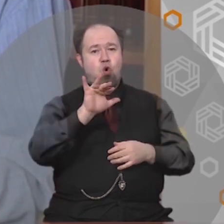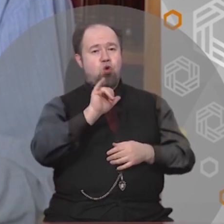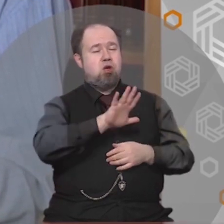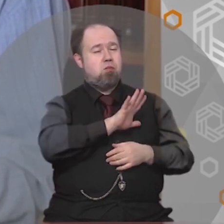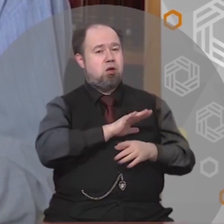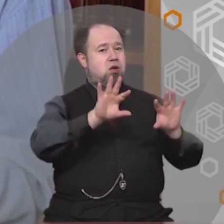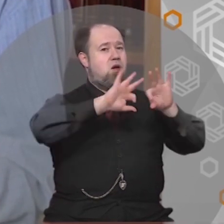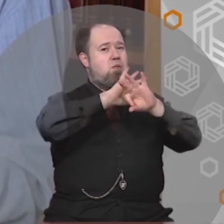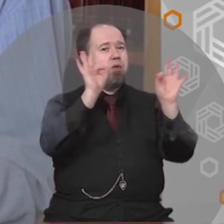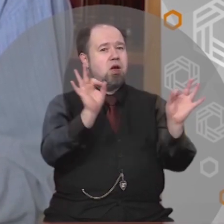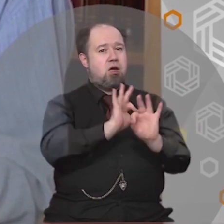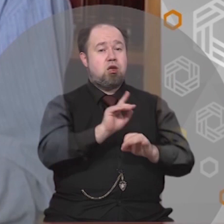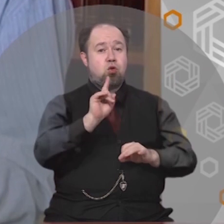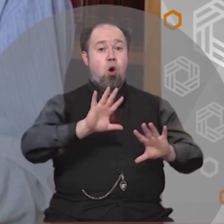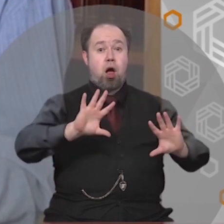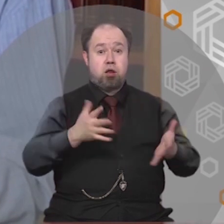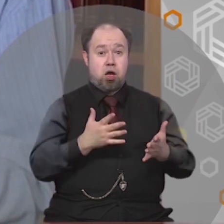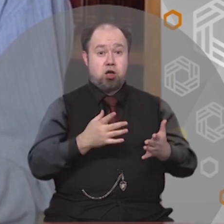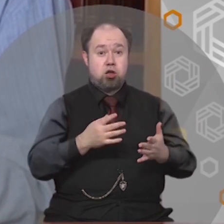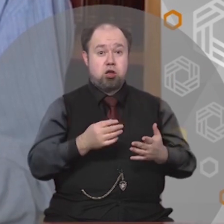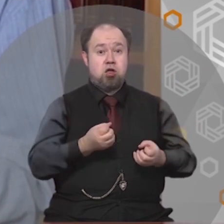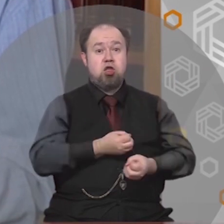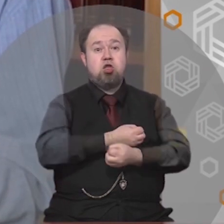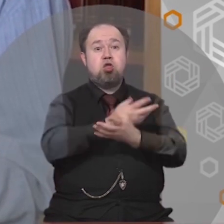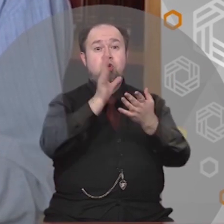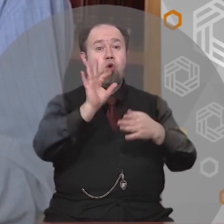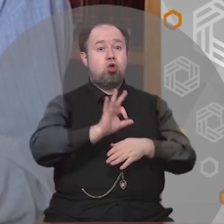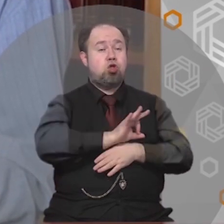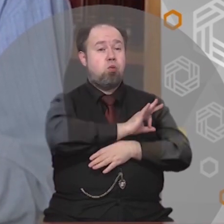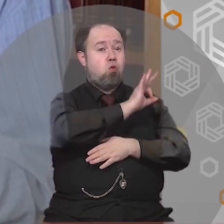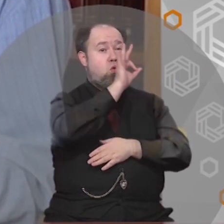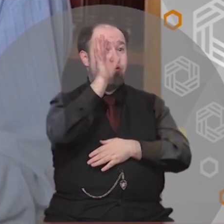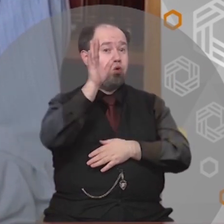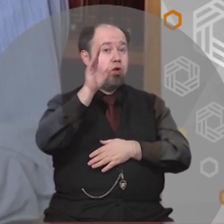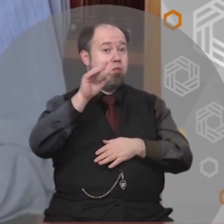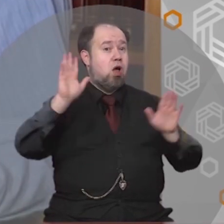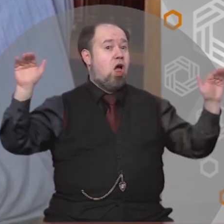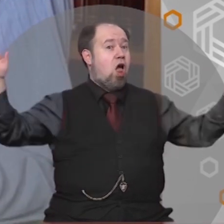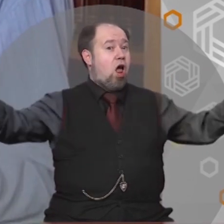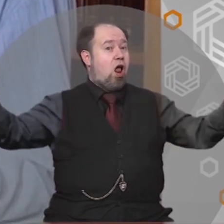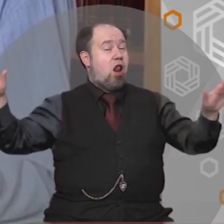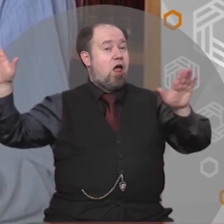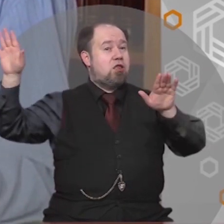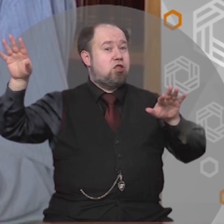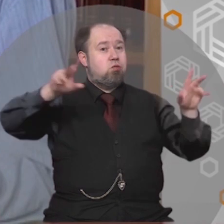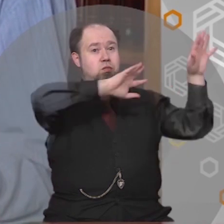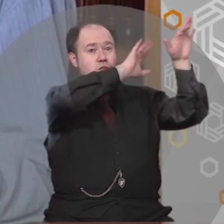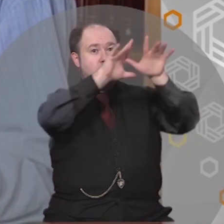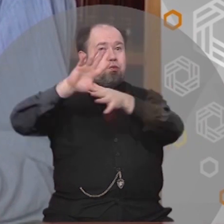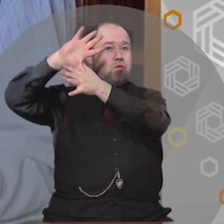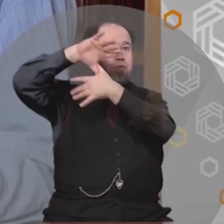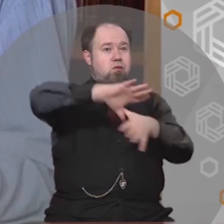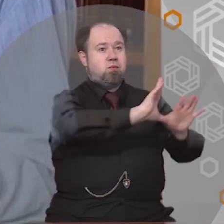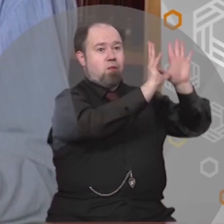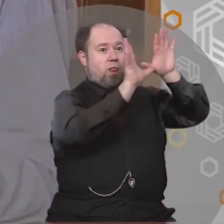было прекрасно. Но однажды солнечным утром прилетели ласточки, устроив в воздухе такую веселую суету,